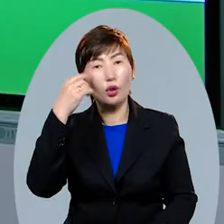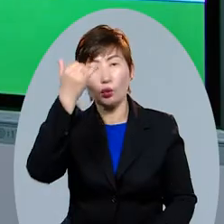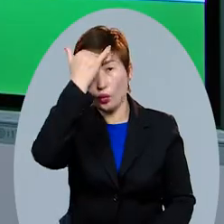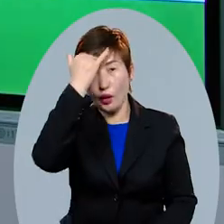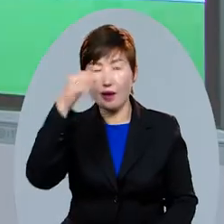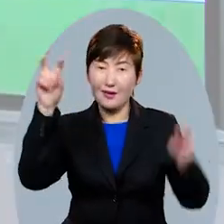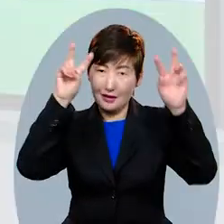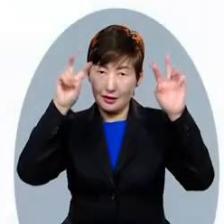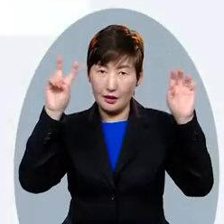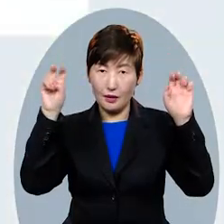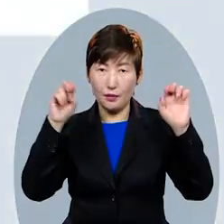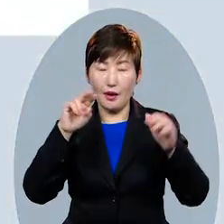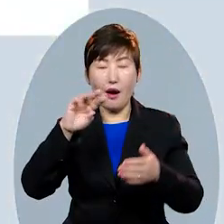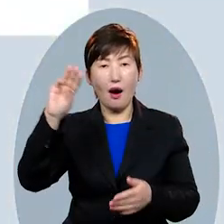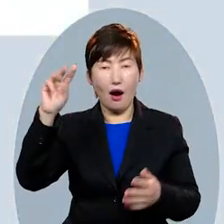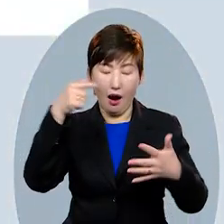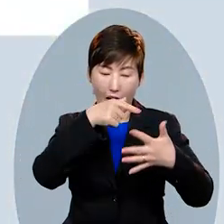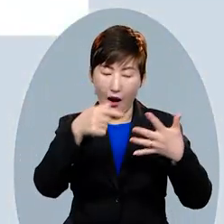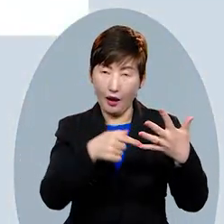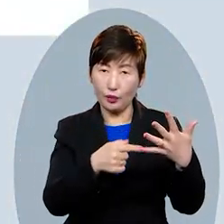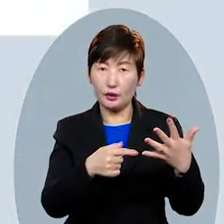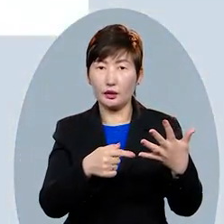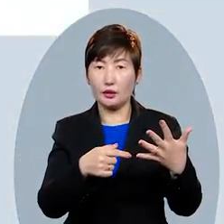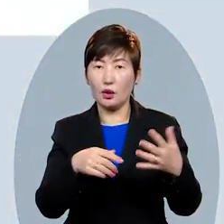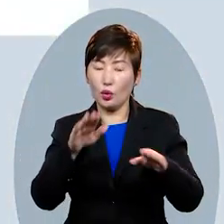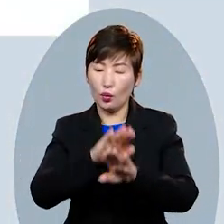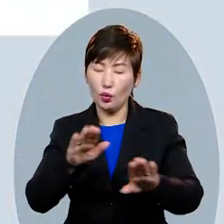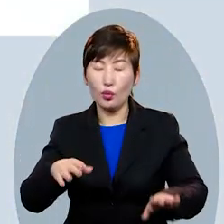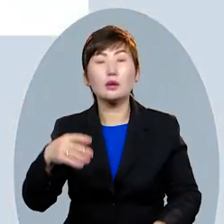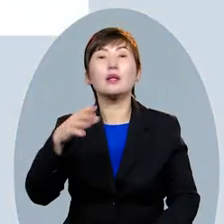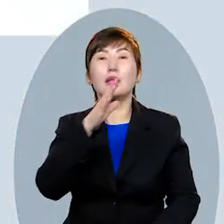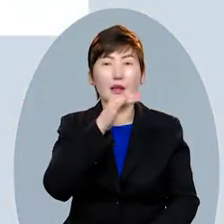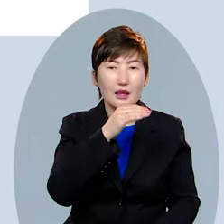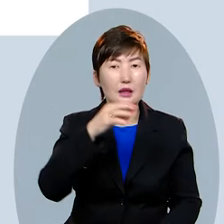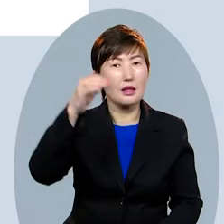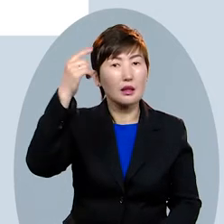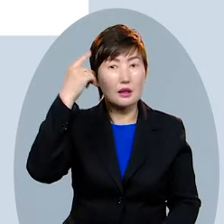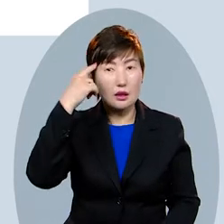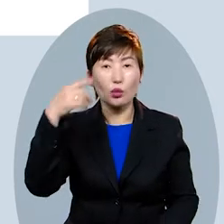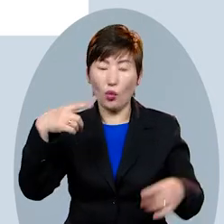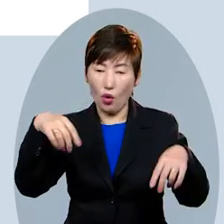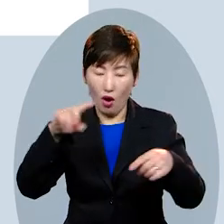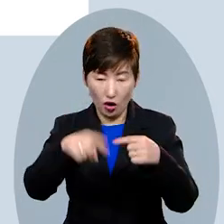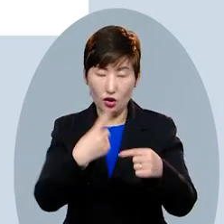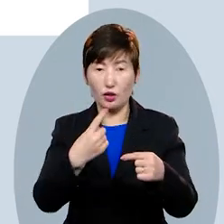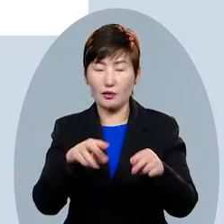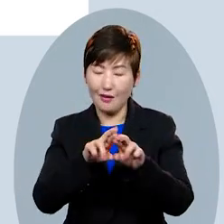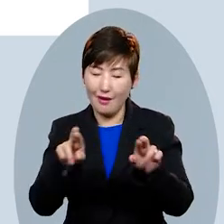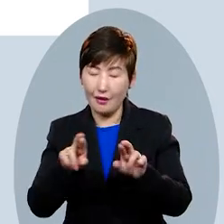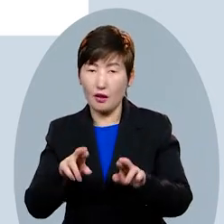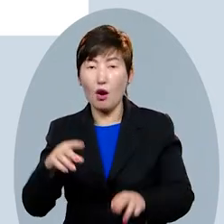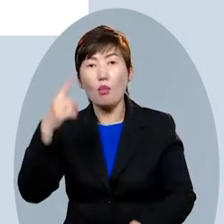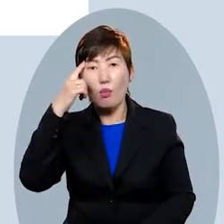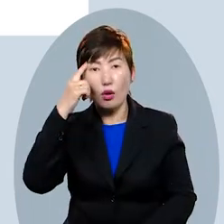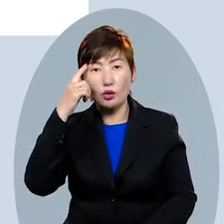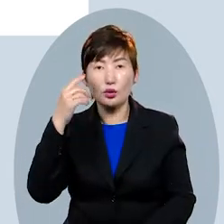сэдвийн агуулгын хүрээнд бид бүхэн хүүхдийн нас, итгэхийн онцлог, ангиллийн тухай, мөн монголчуудын